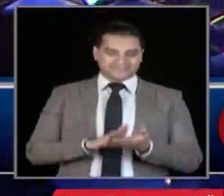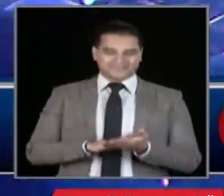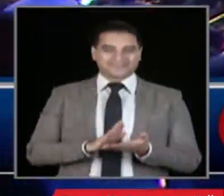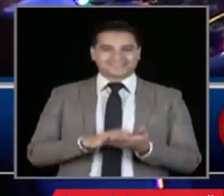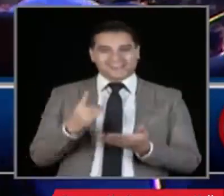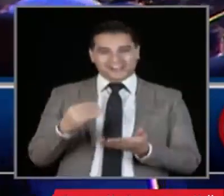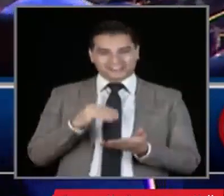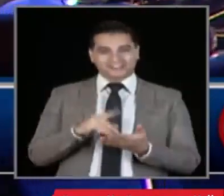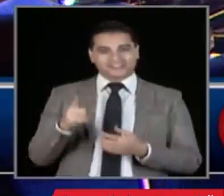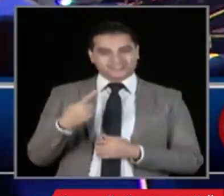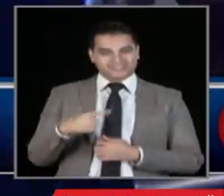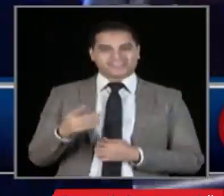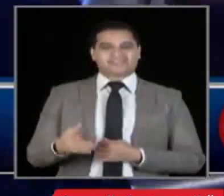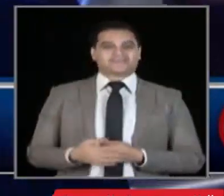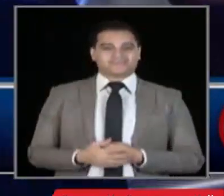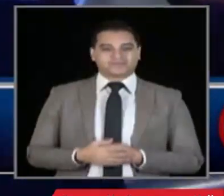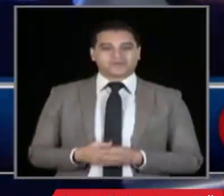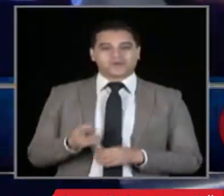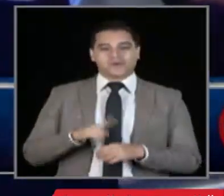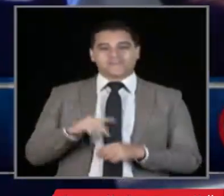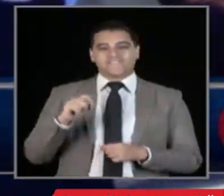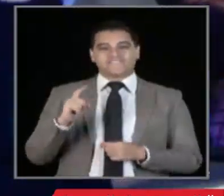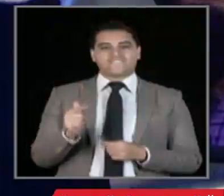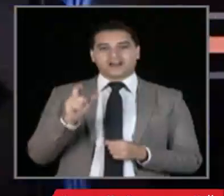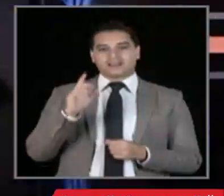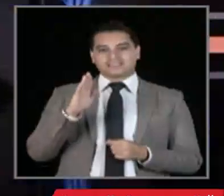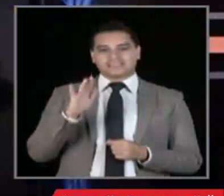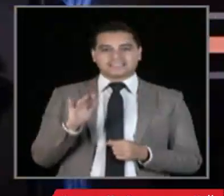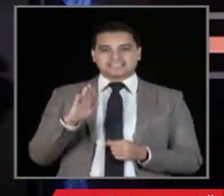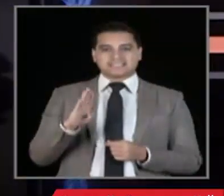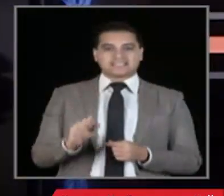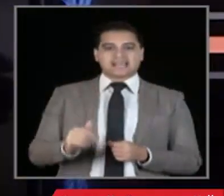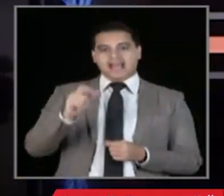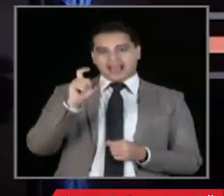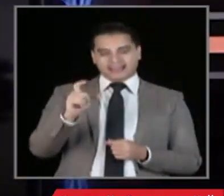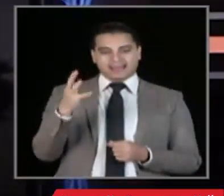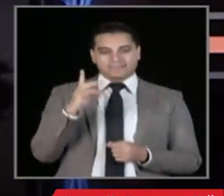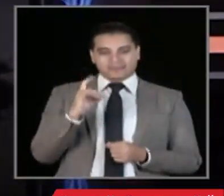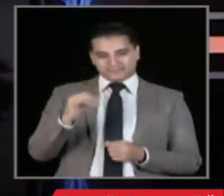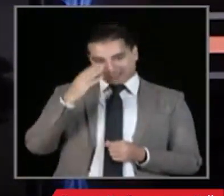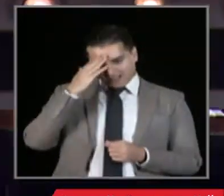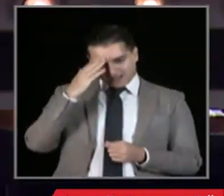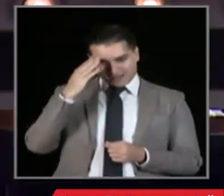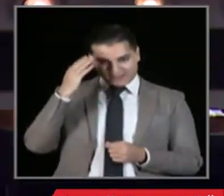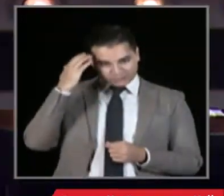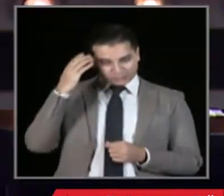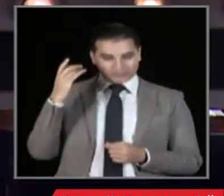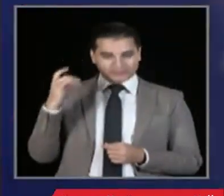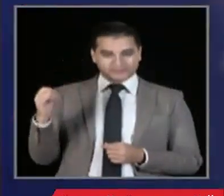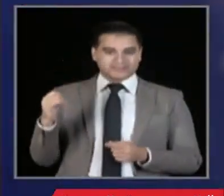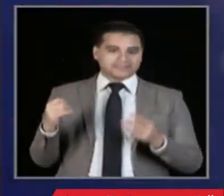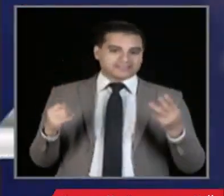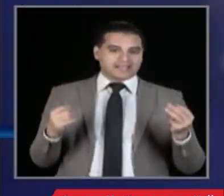عشر نقاط. الفرانسيس كان 50، كفر دوار 30، كرولوس